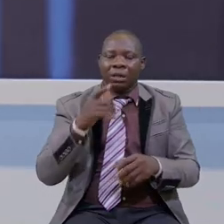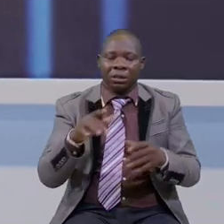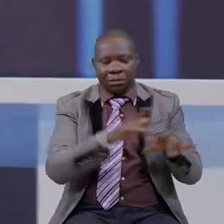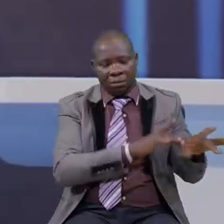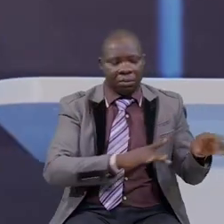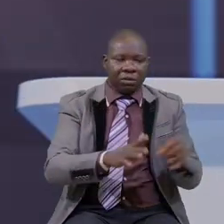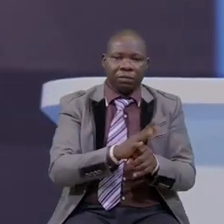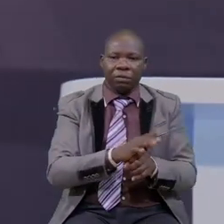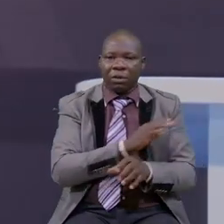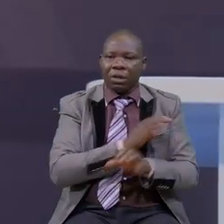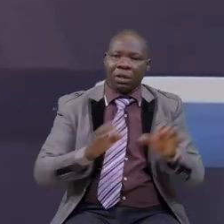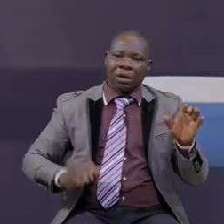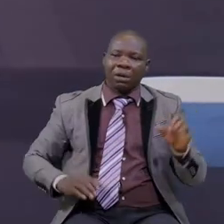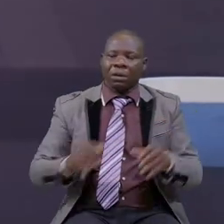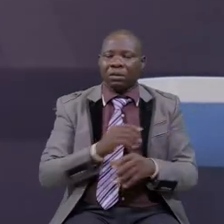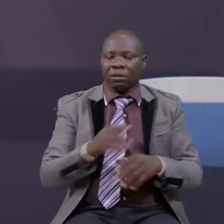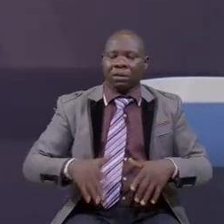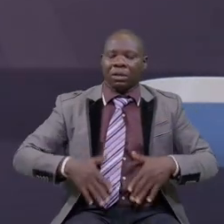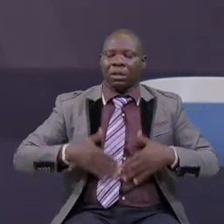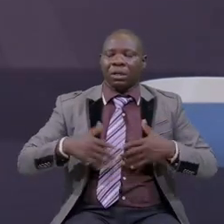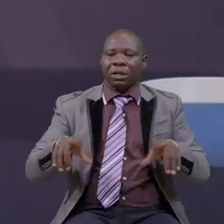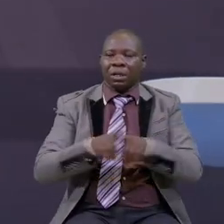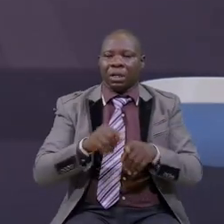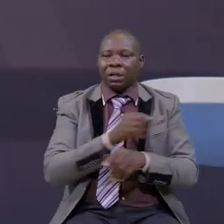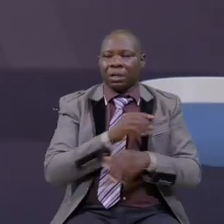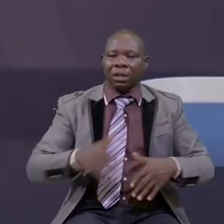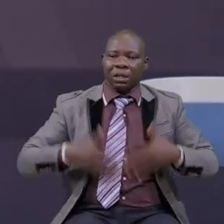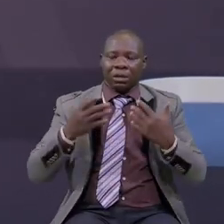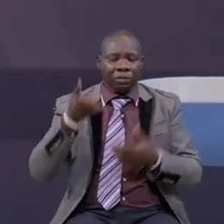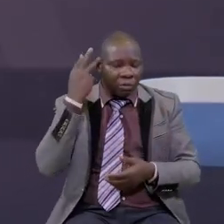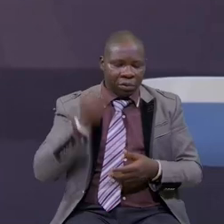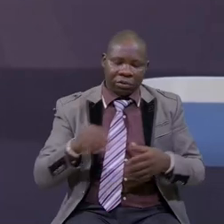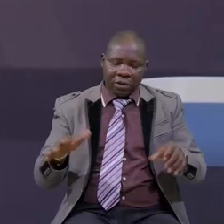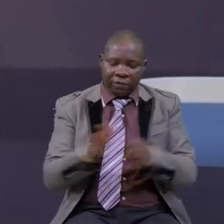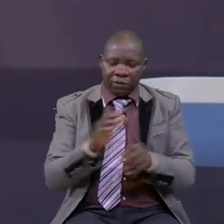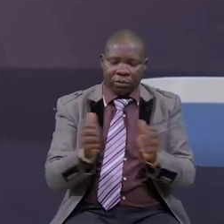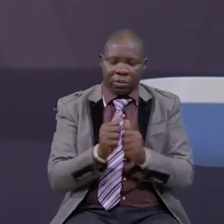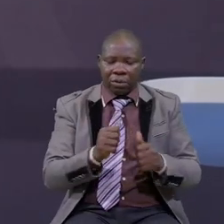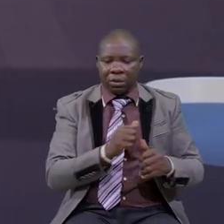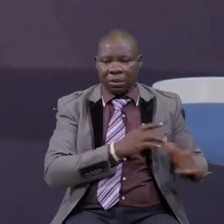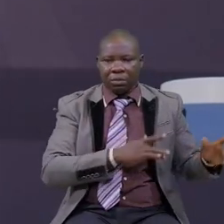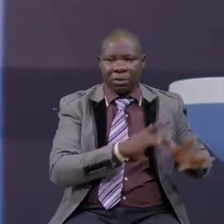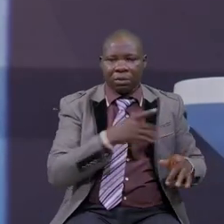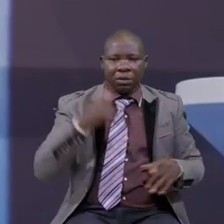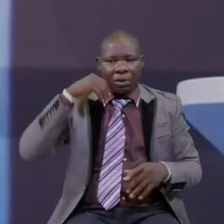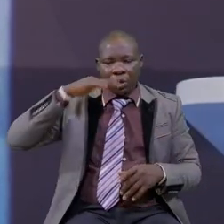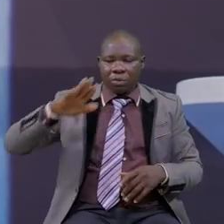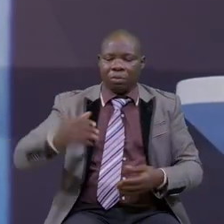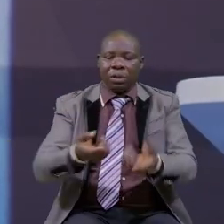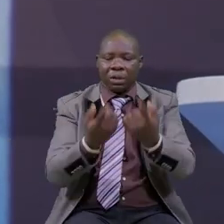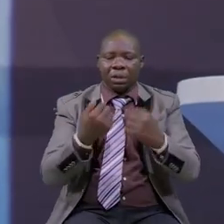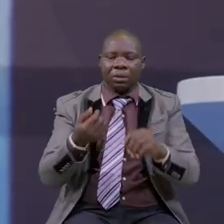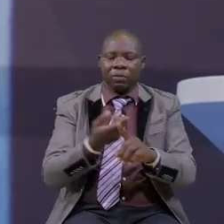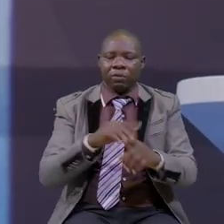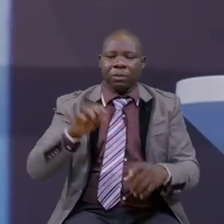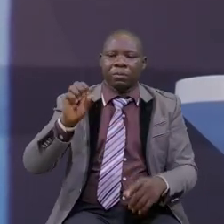Heureux les miséricordieux. La vie de Christ était pleine de miséricorde. La femme est venue